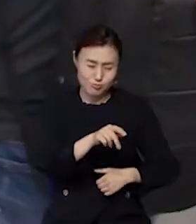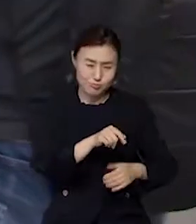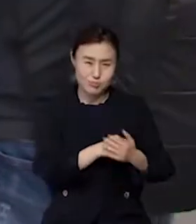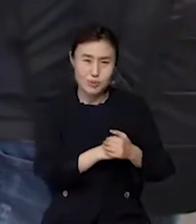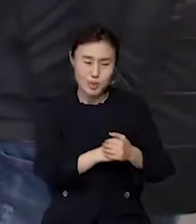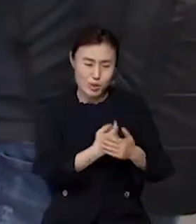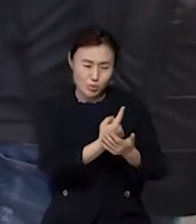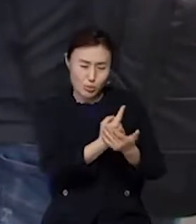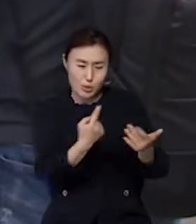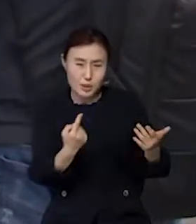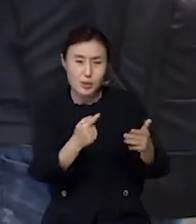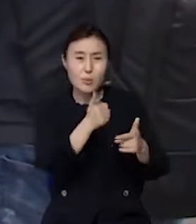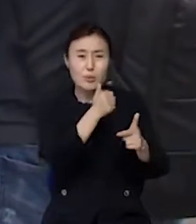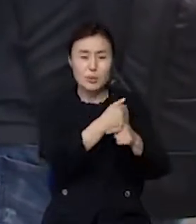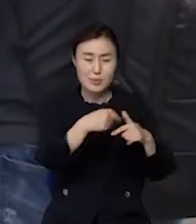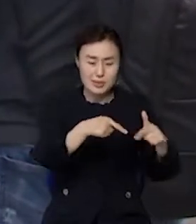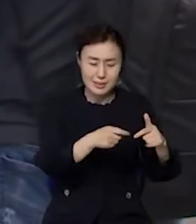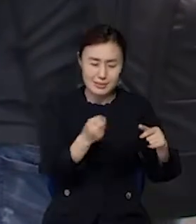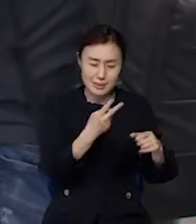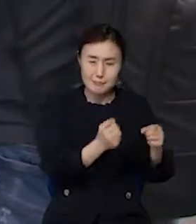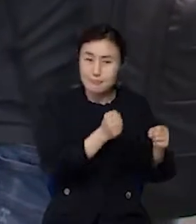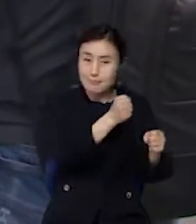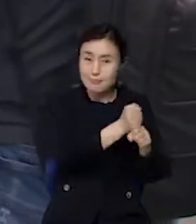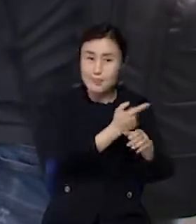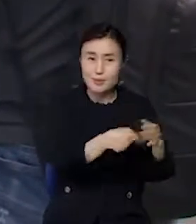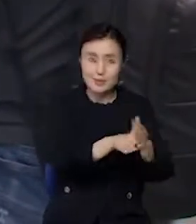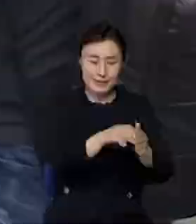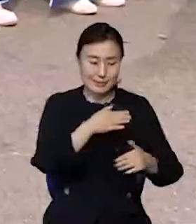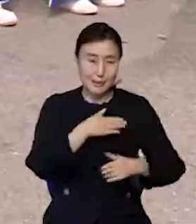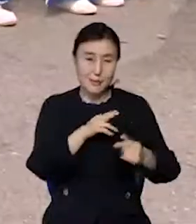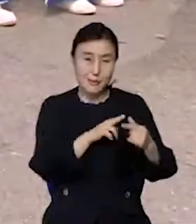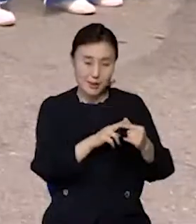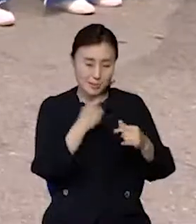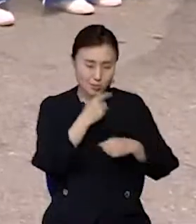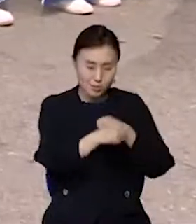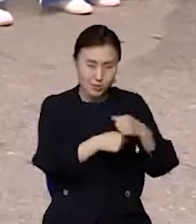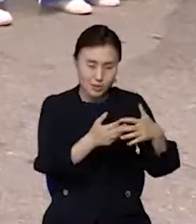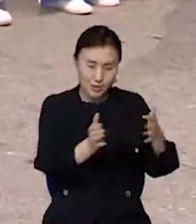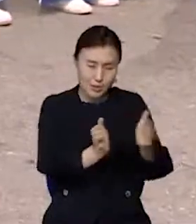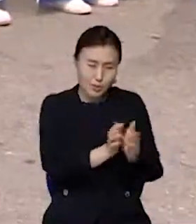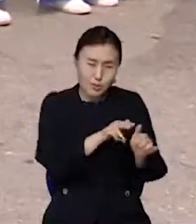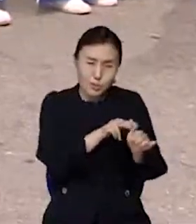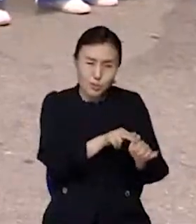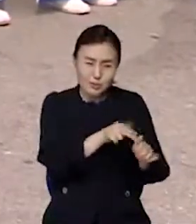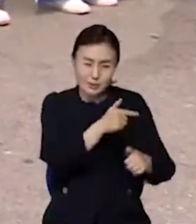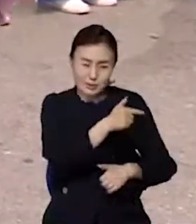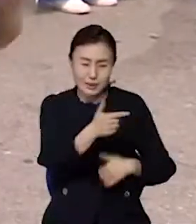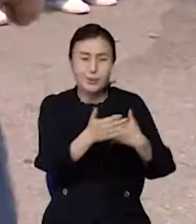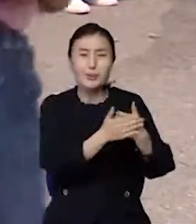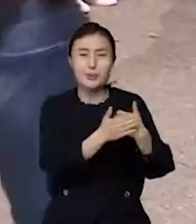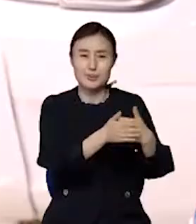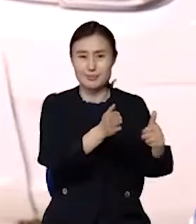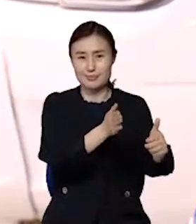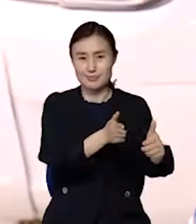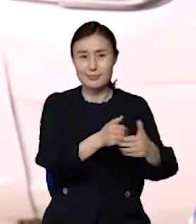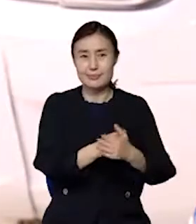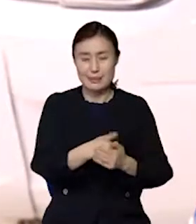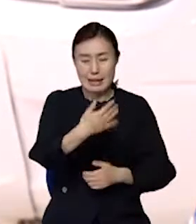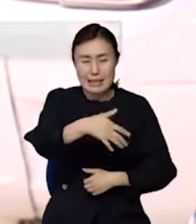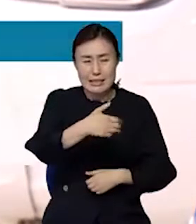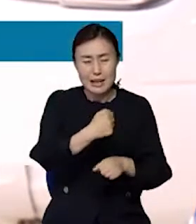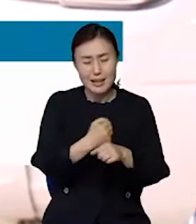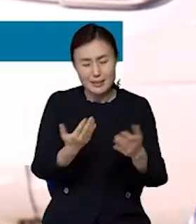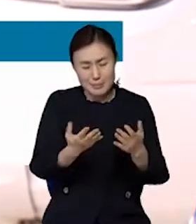이후 소외된 호남 정치를 복원하기 위해 자신을 비롯한 민주당 후보들을 지지해달라고 부탁했습니다. 아직 해야